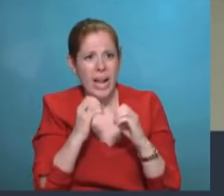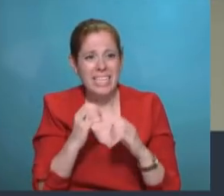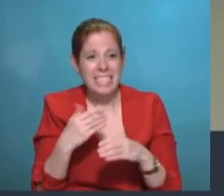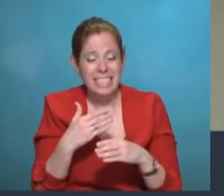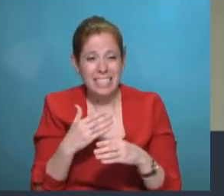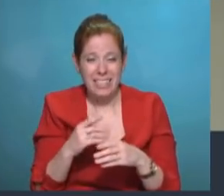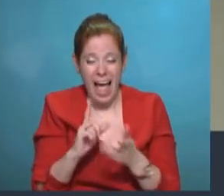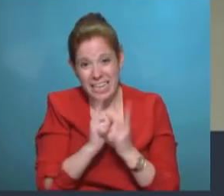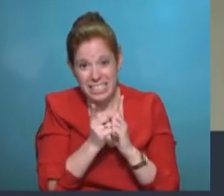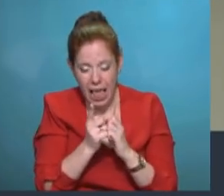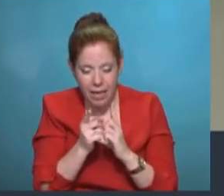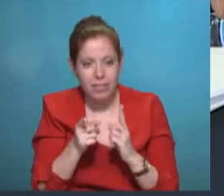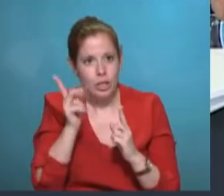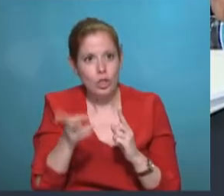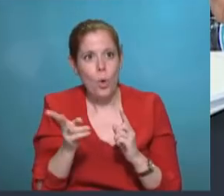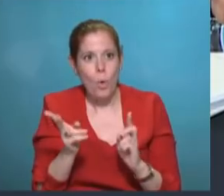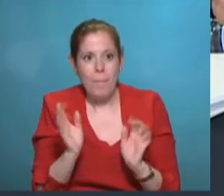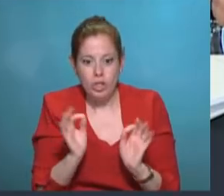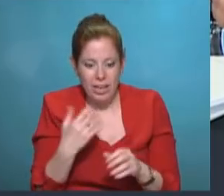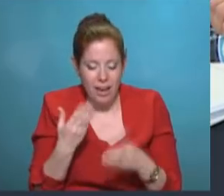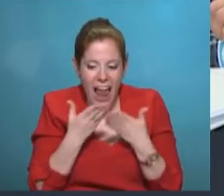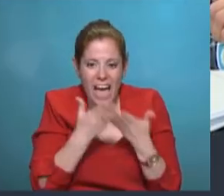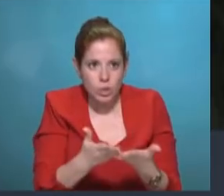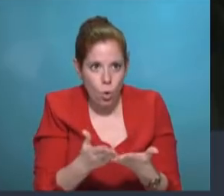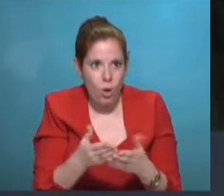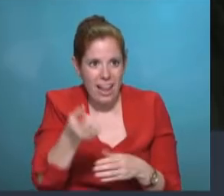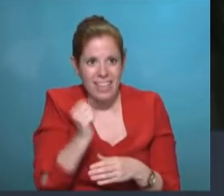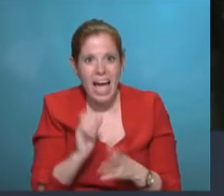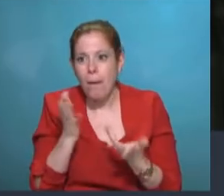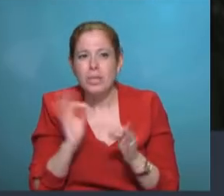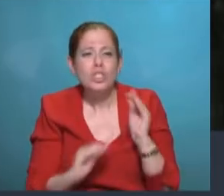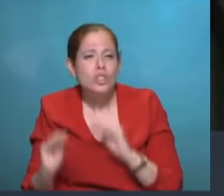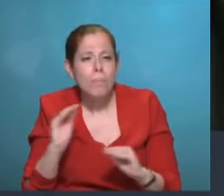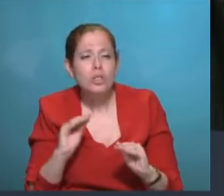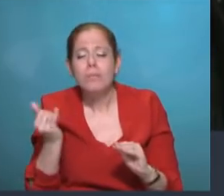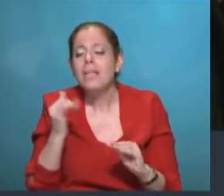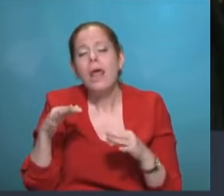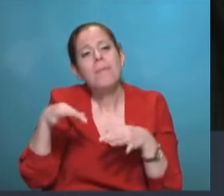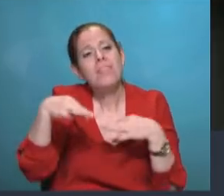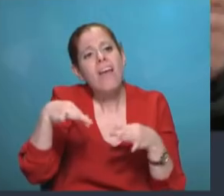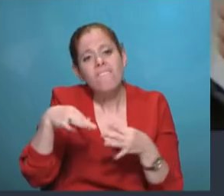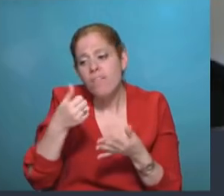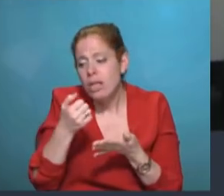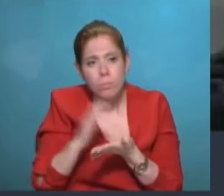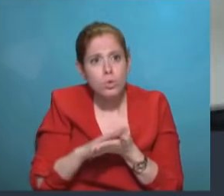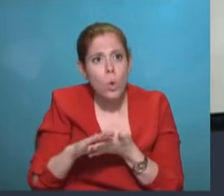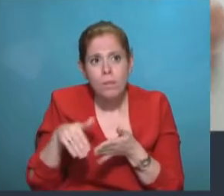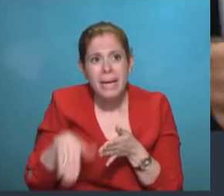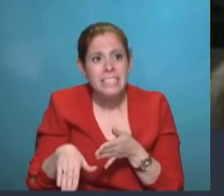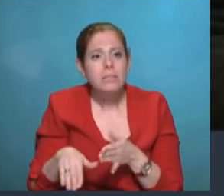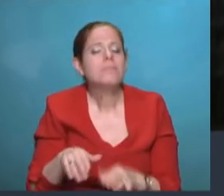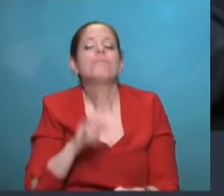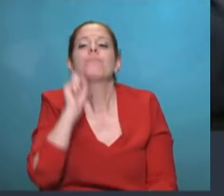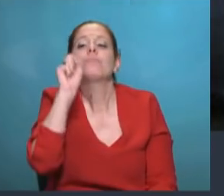התייר לפעולה מעשית של עזרה. איך ממש להשתמש גם שתמיד יהיה להם דף ועט פשוטים בכיס? אוקיי, אז מי